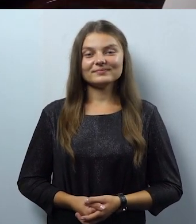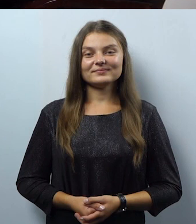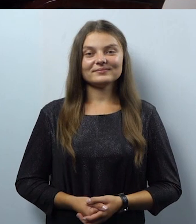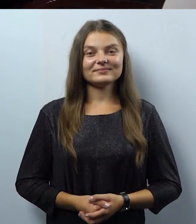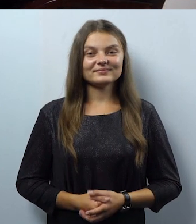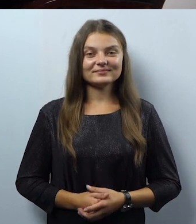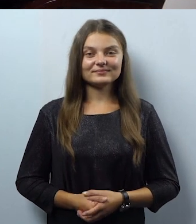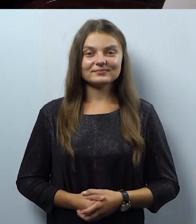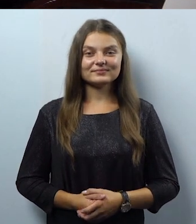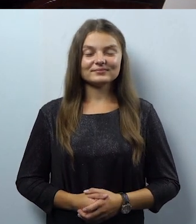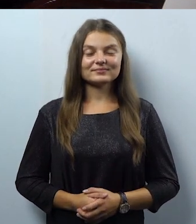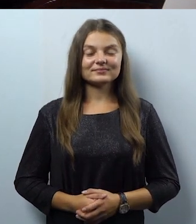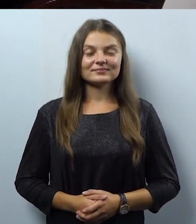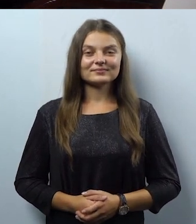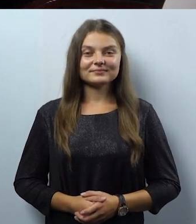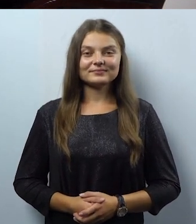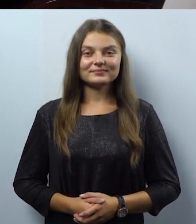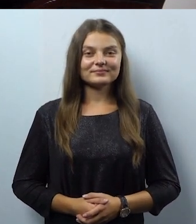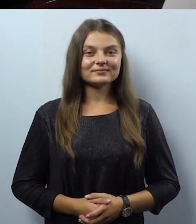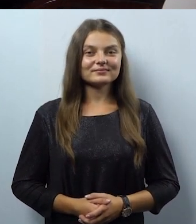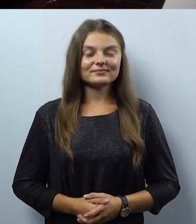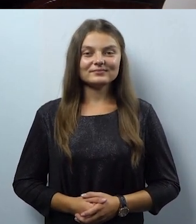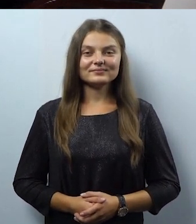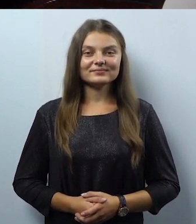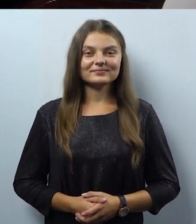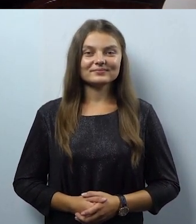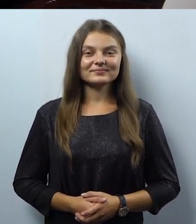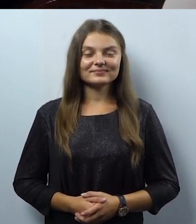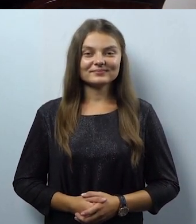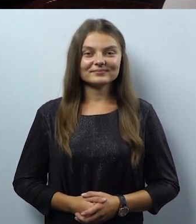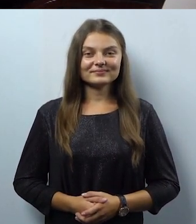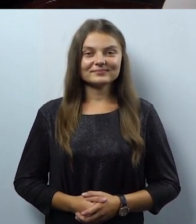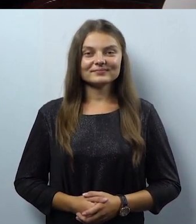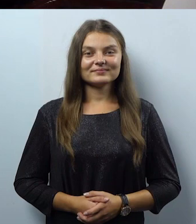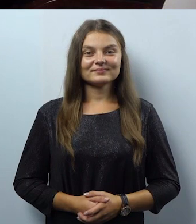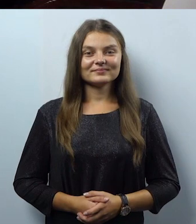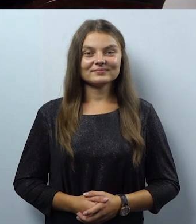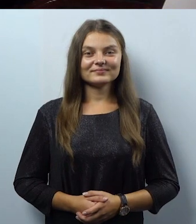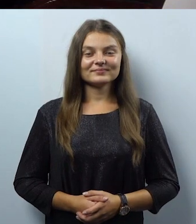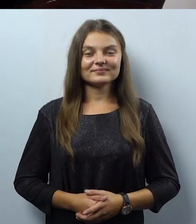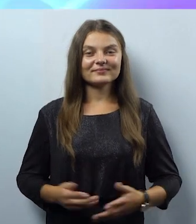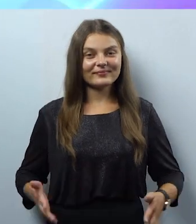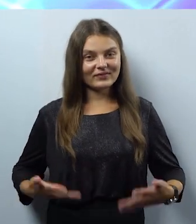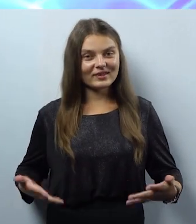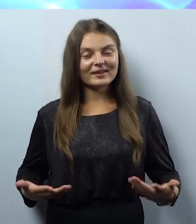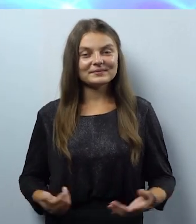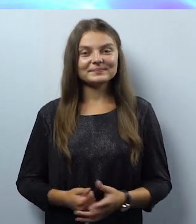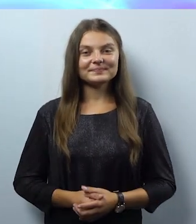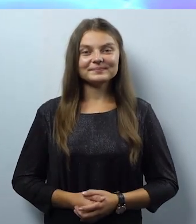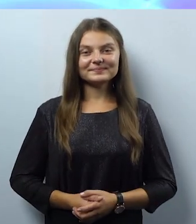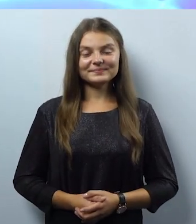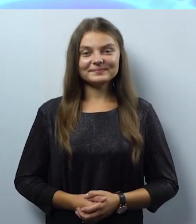Буштинської міської ради від Всеукраїнського об'єднання «Батьківщина», головний лікар Центру первинної медико-санітарної допомоги. Вітаю, пані Оксано. Доброго